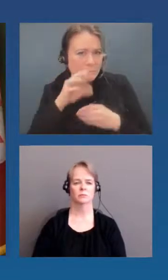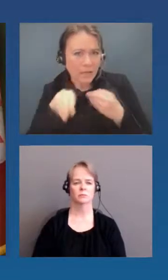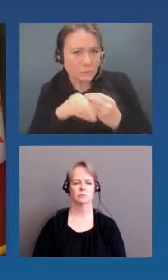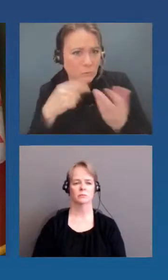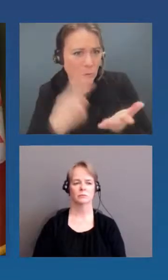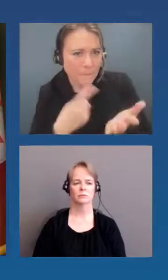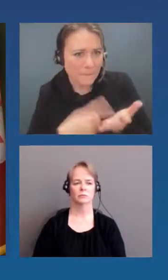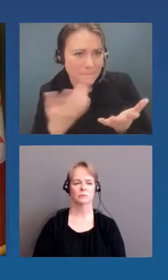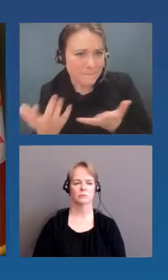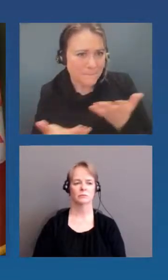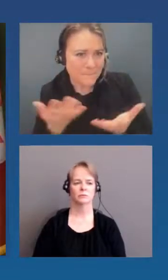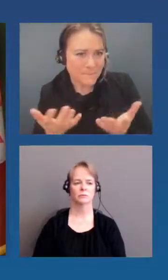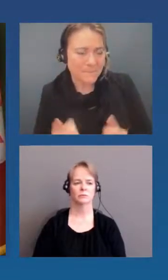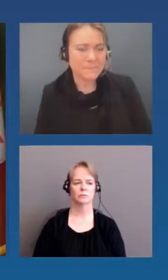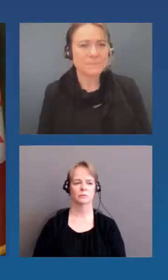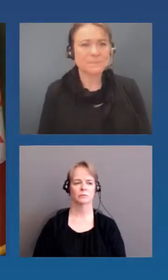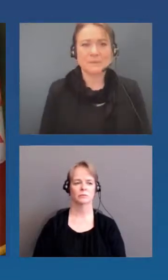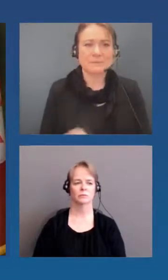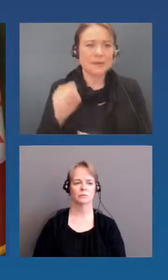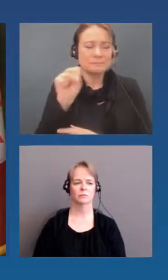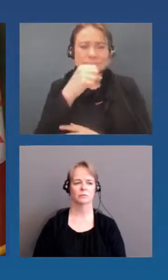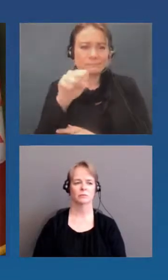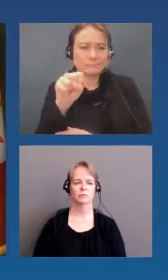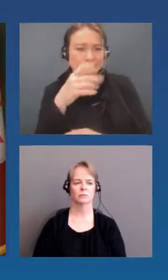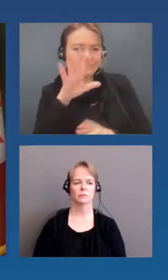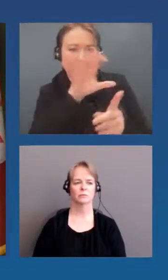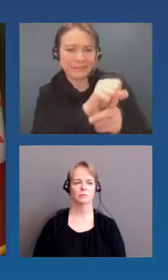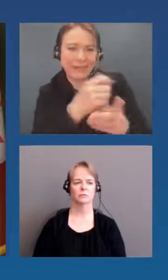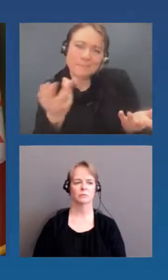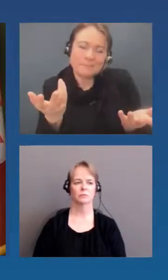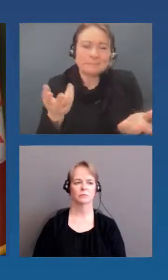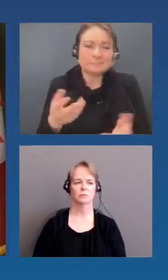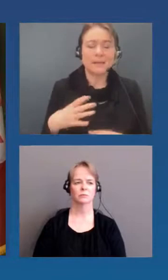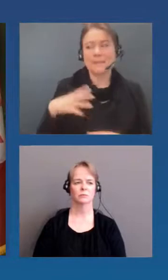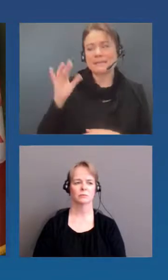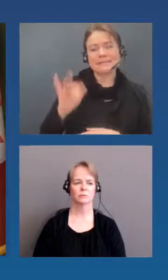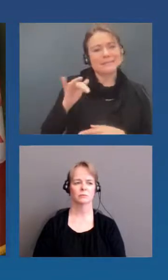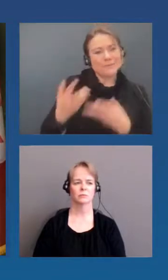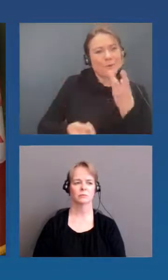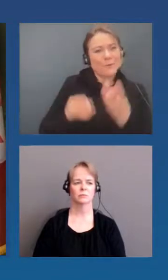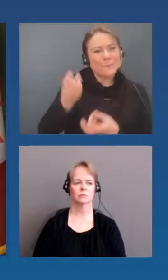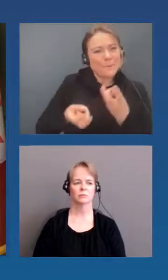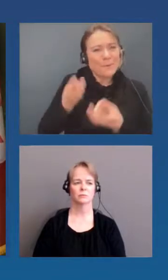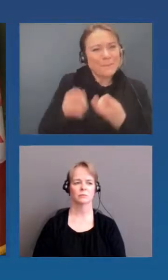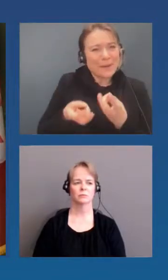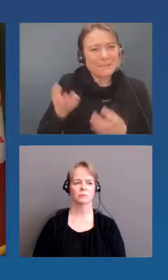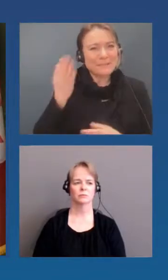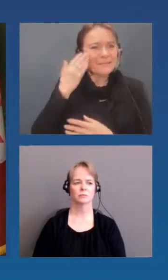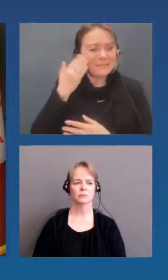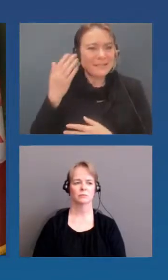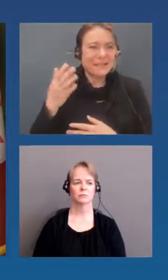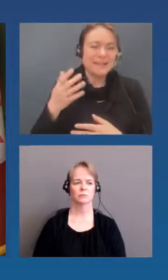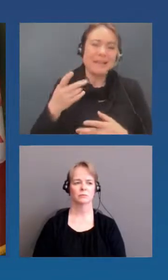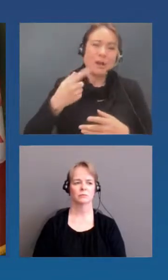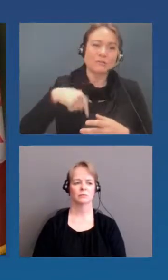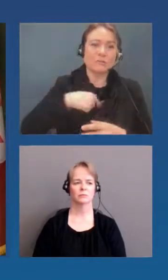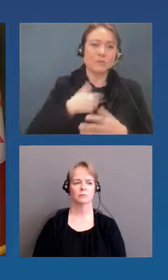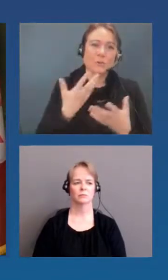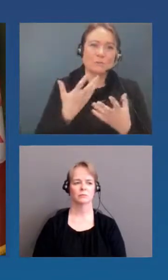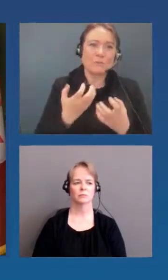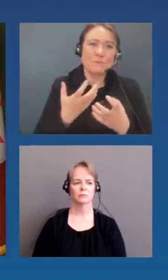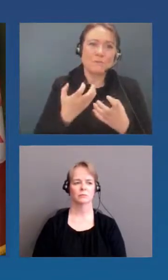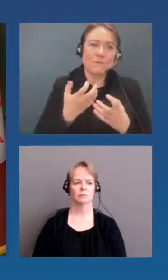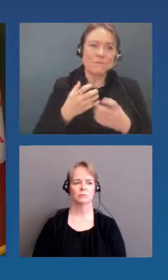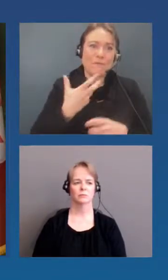mais elle indique que non. C'est un peu une problématique. On savait qu'il y avait des éléments lorsqu'on poussait l'enveloppe un